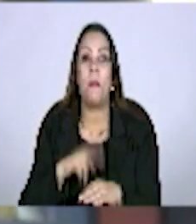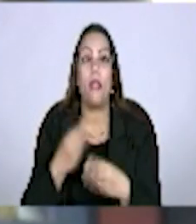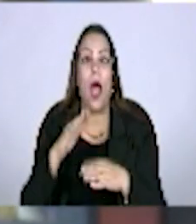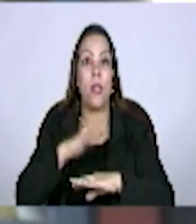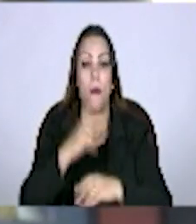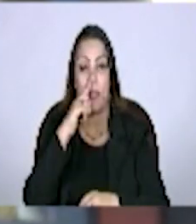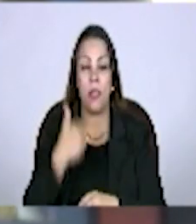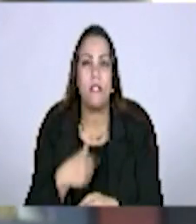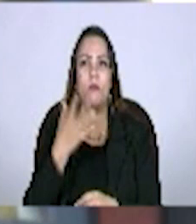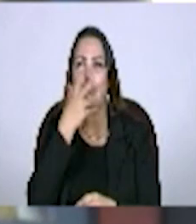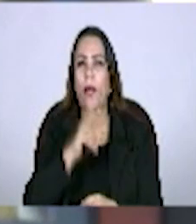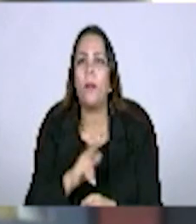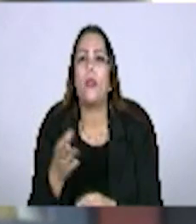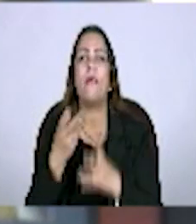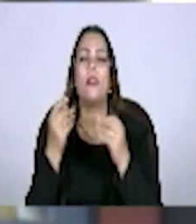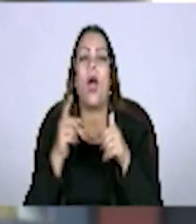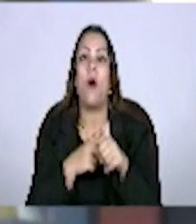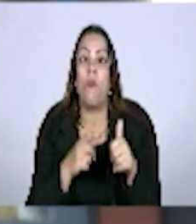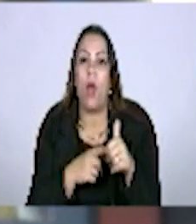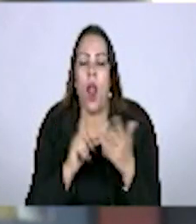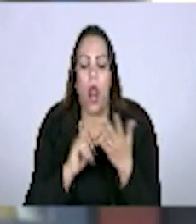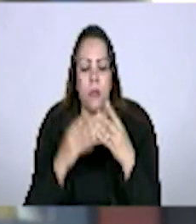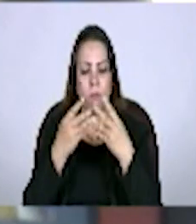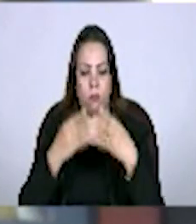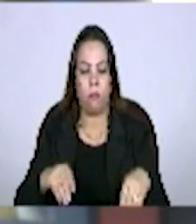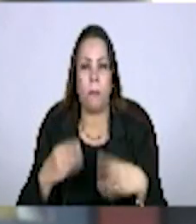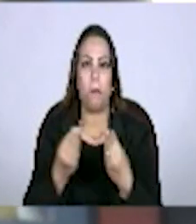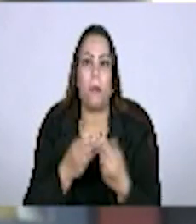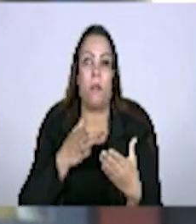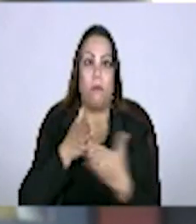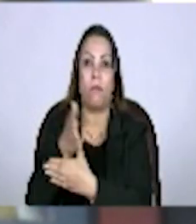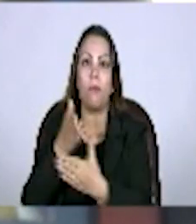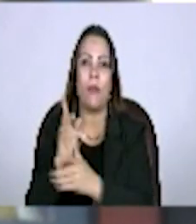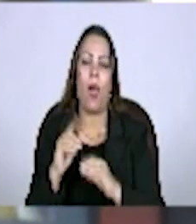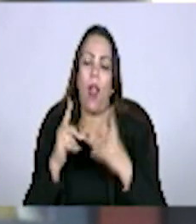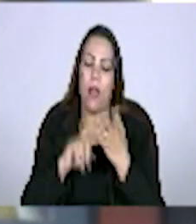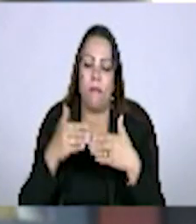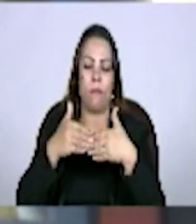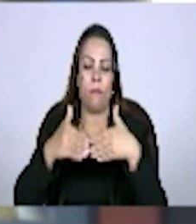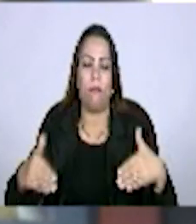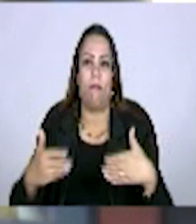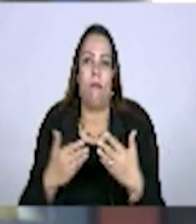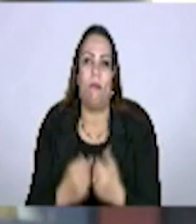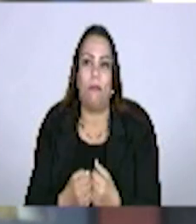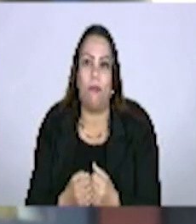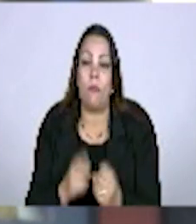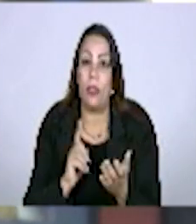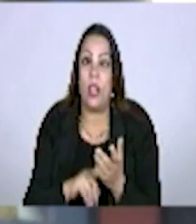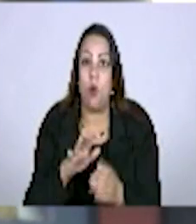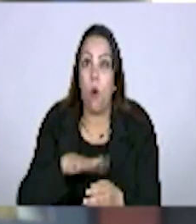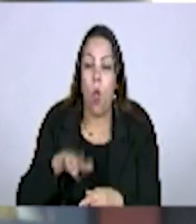ذاتك ليها مظاهر كتير جدا اولا تضع حدود بينك وبين الاخرين ليس كل ا